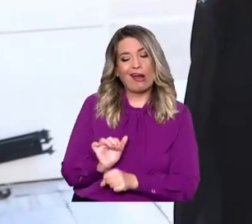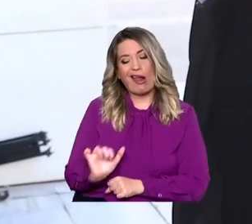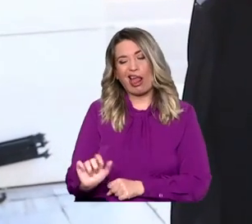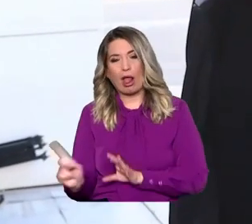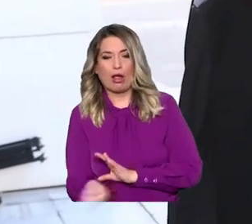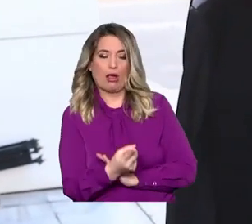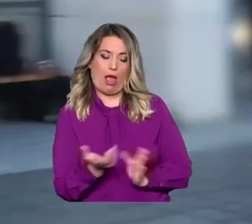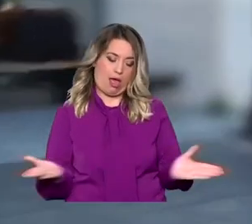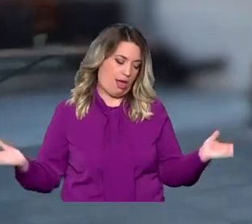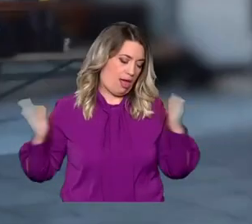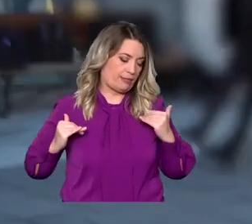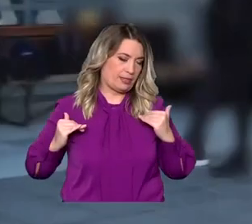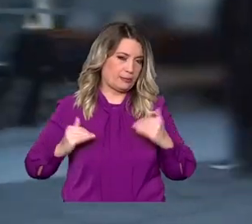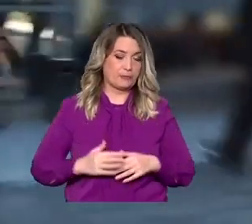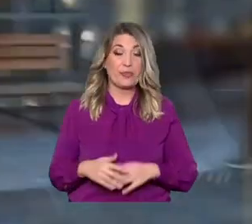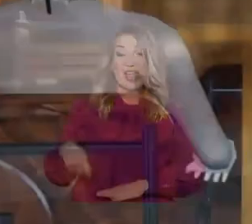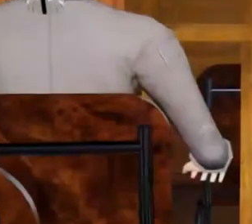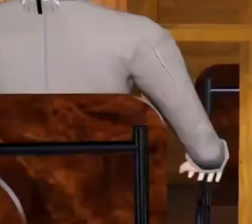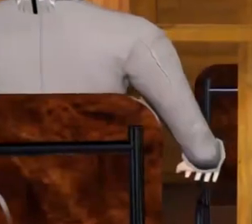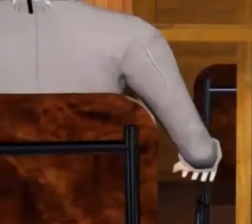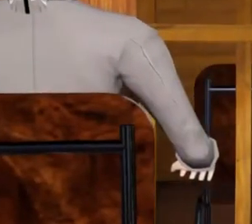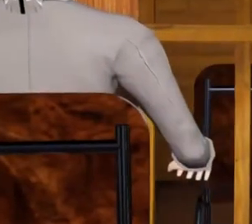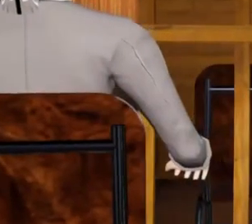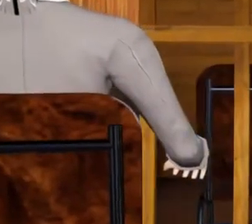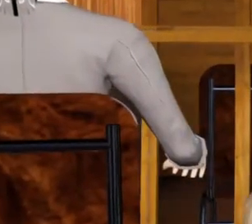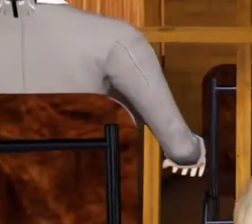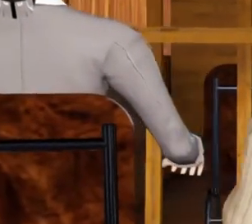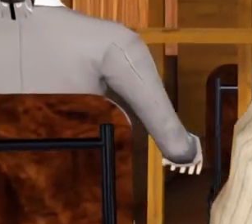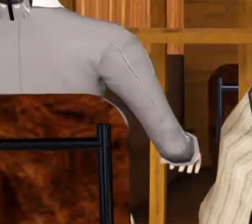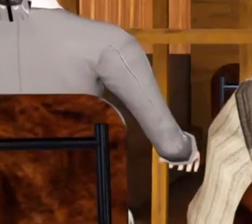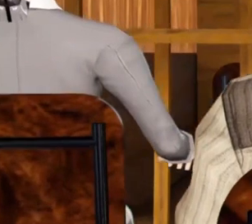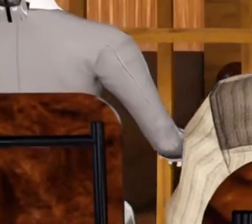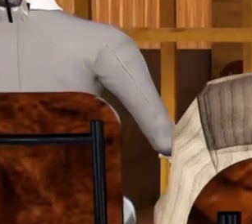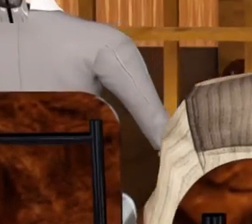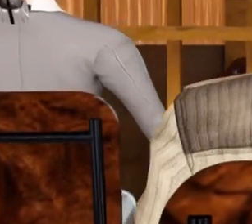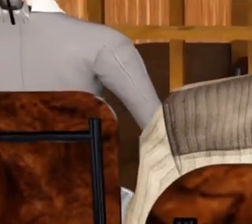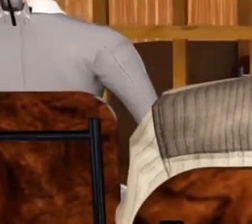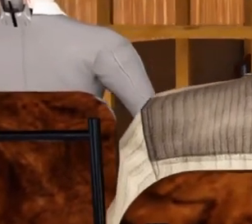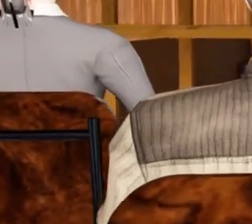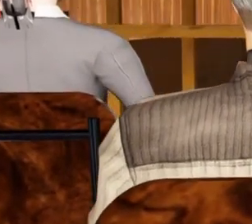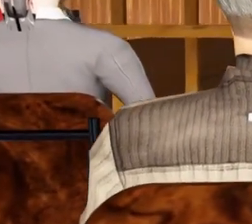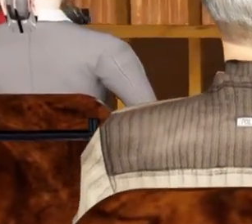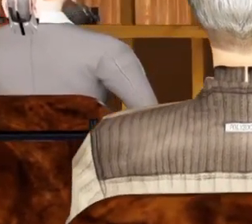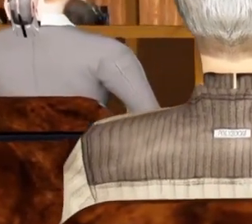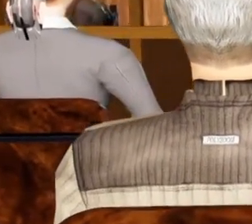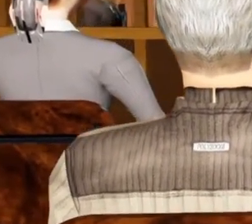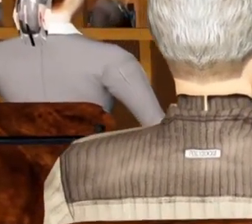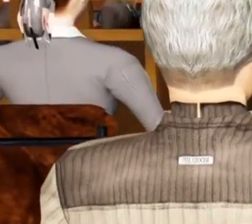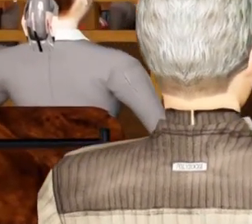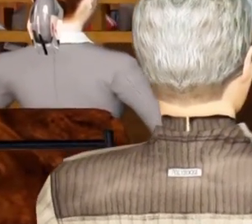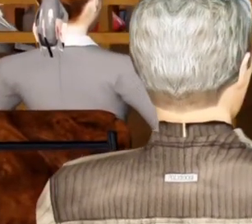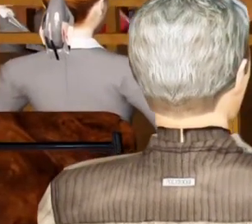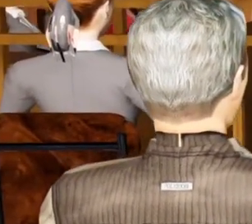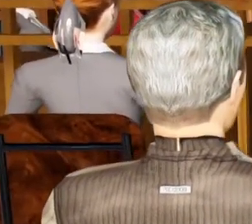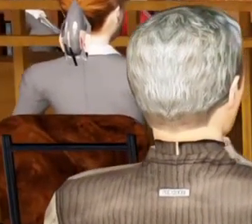η δίκη θα συνεχιστεί την τετάρτη λέγεται ότι θα έχουμε συνεδριάσεις πολλές τουλάχιστον τρεις κάθε εβδομάδα